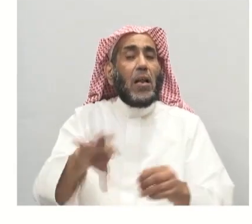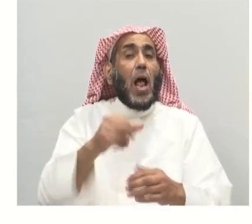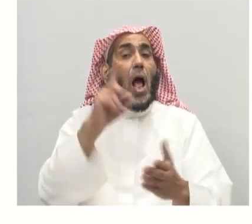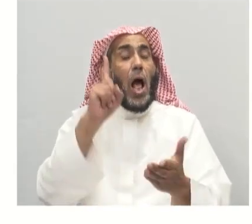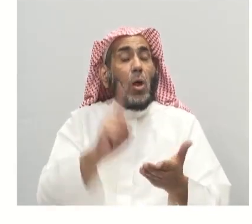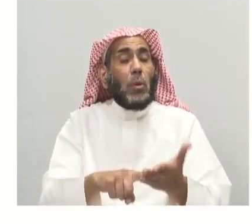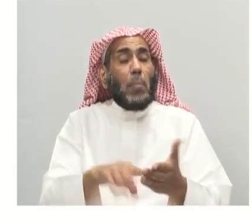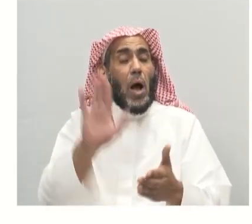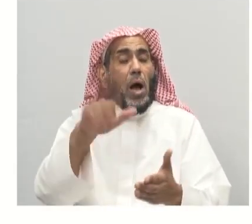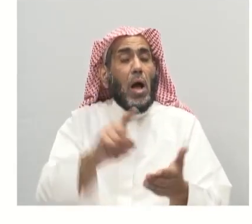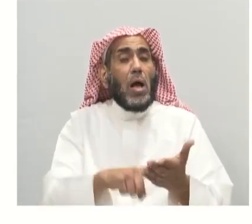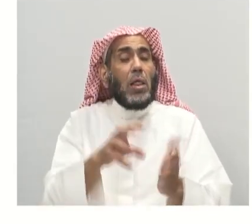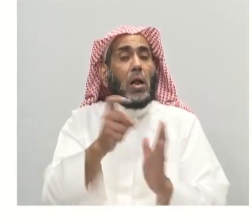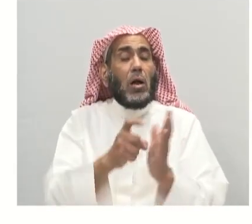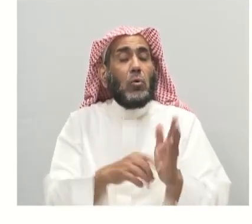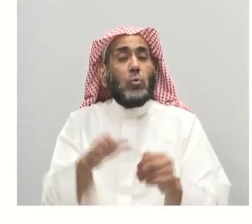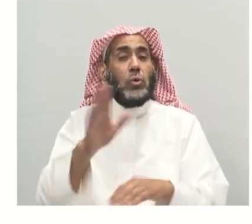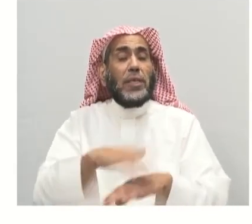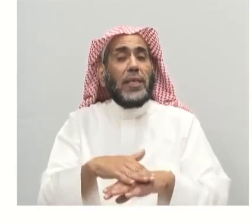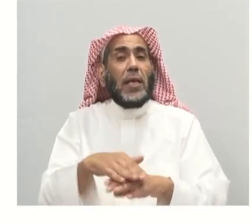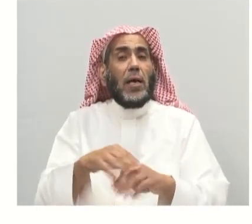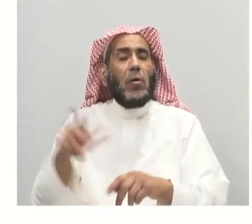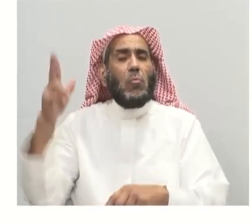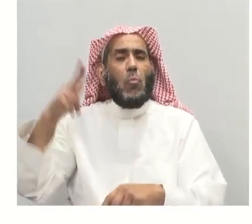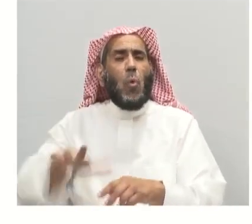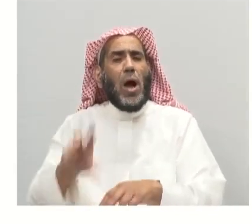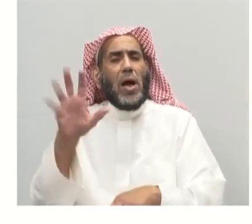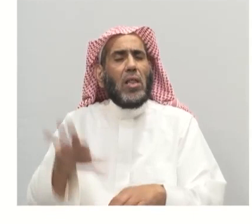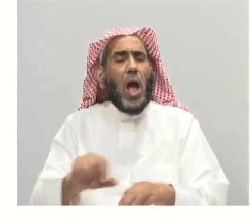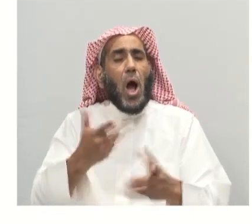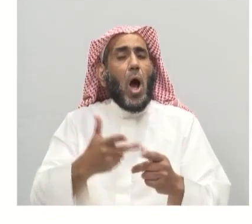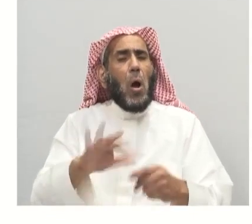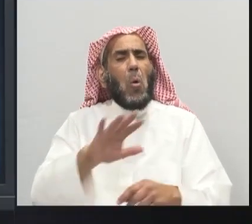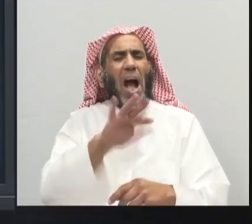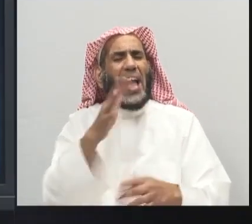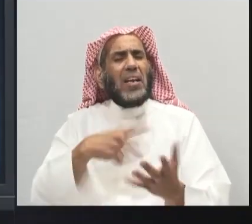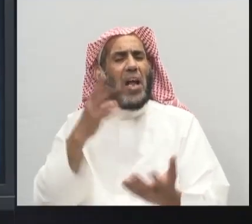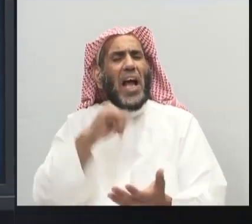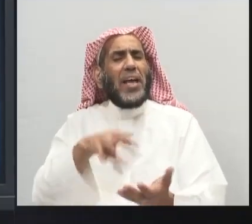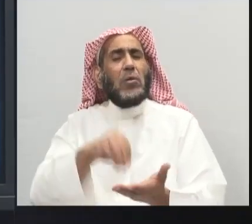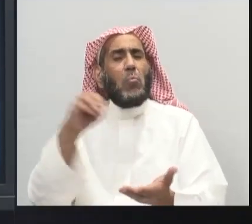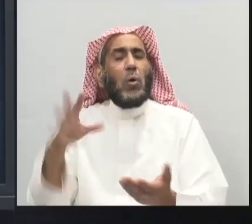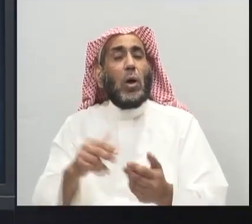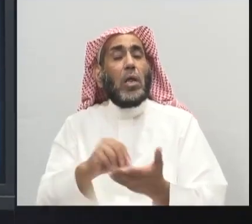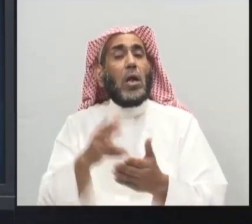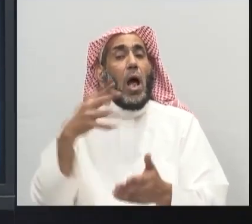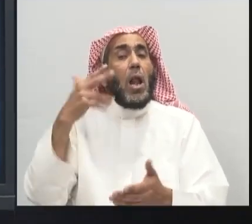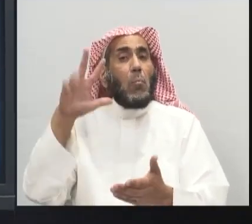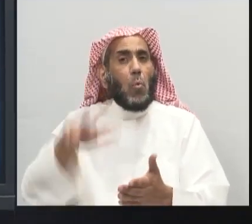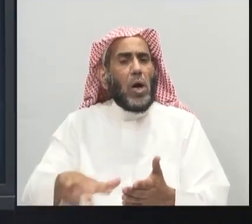القانون على مواطن ام اجنبي نقول يطبق على المواطن وكذلك